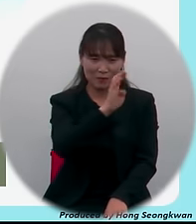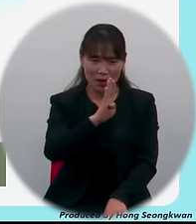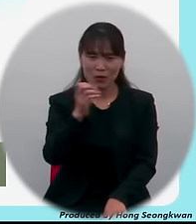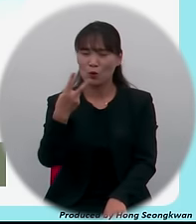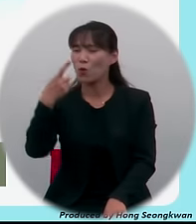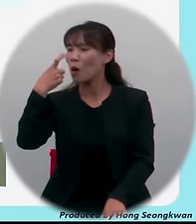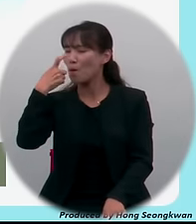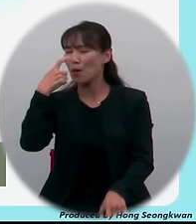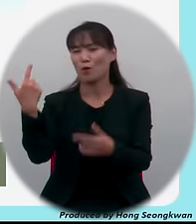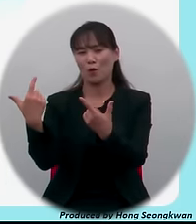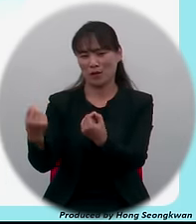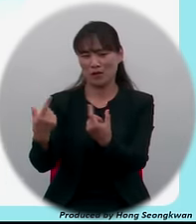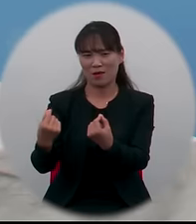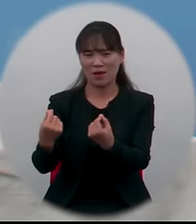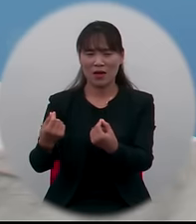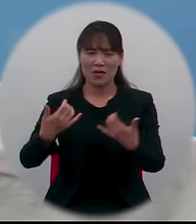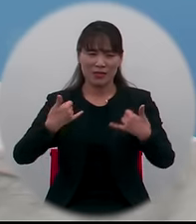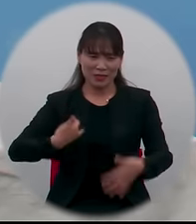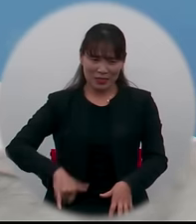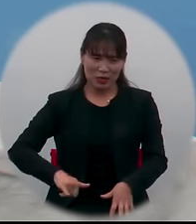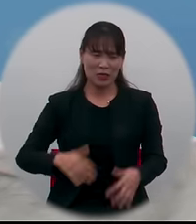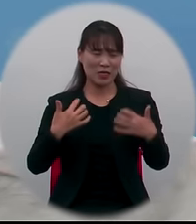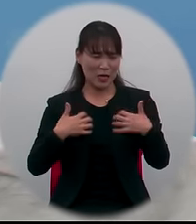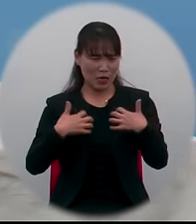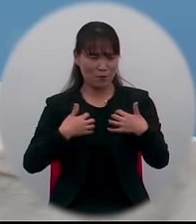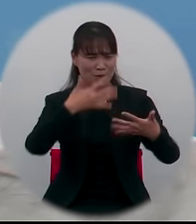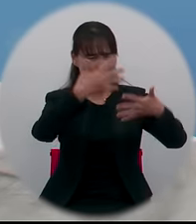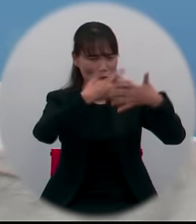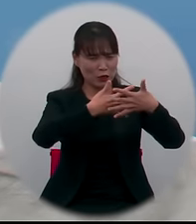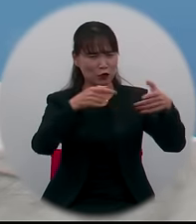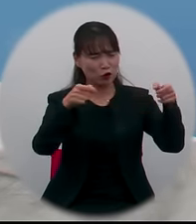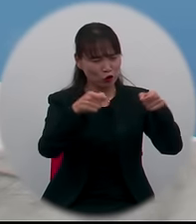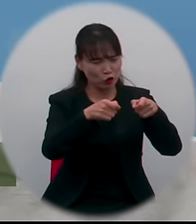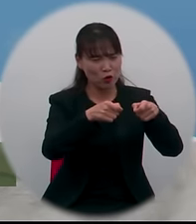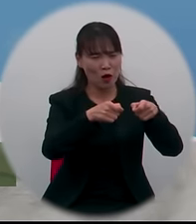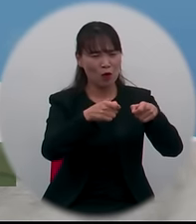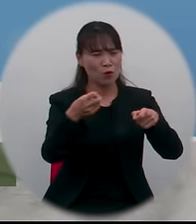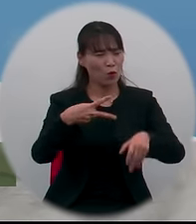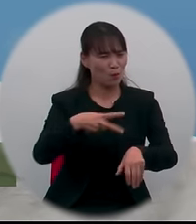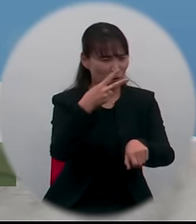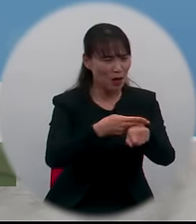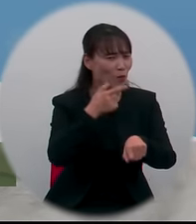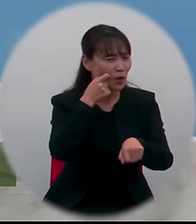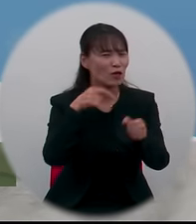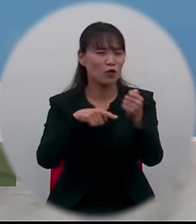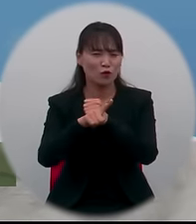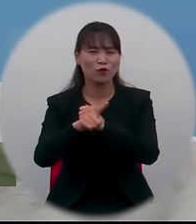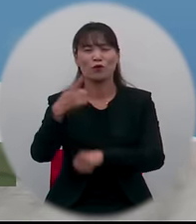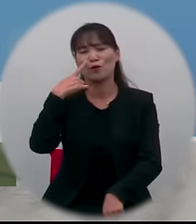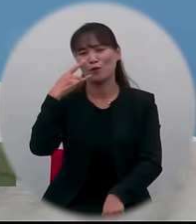스타벅스 커피와도 같습니다이 자녀들이 게임 소품을 줄이거나 끊기 어려운 이유는 우리 부모님들께서 치맥과